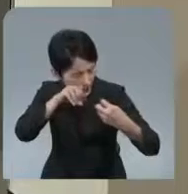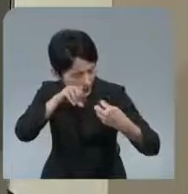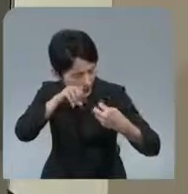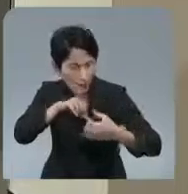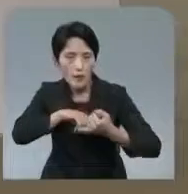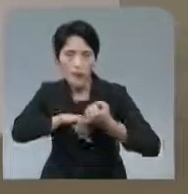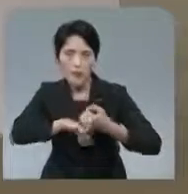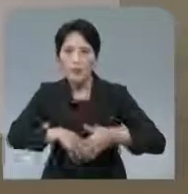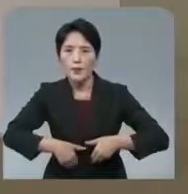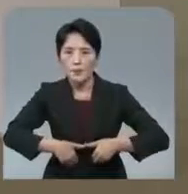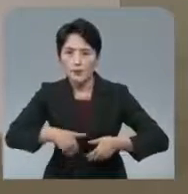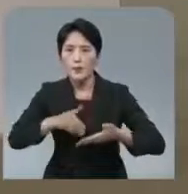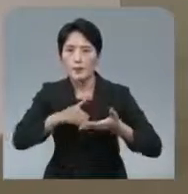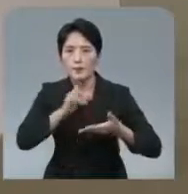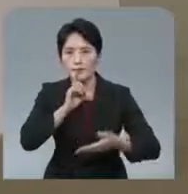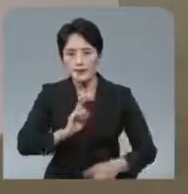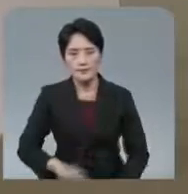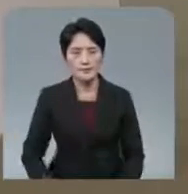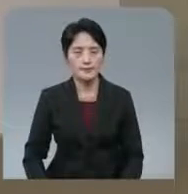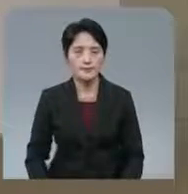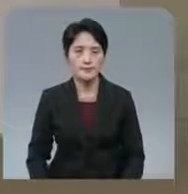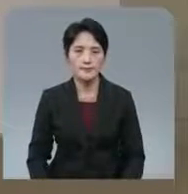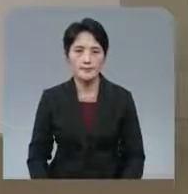mer-sol balistique stratégique